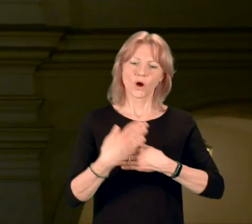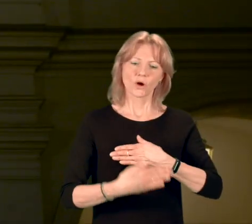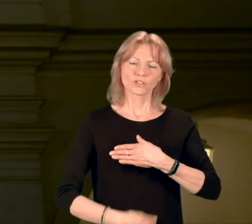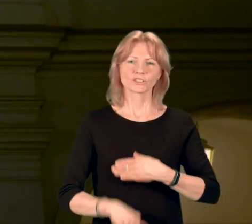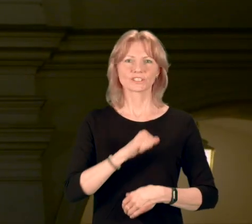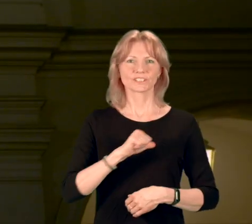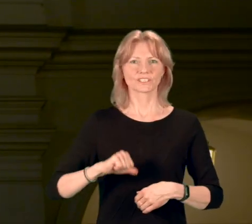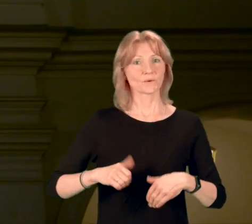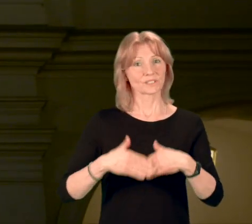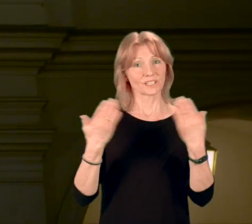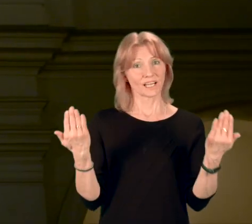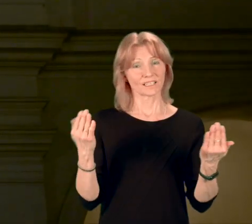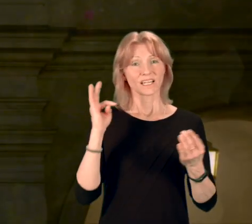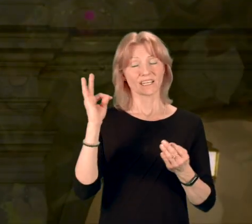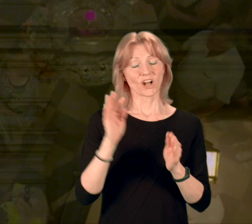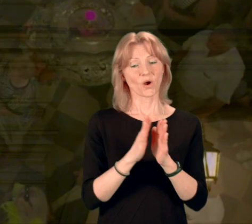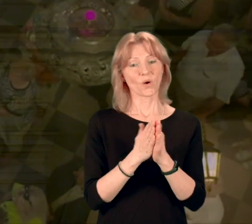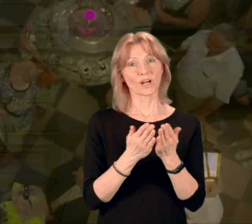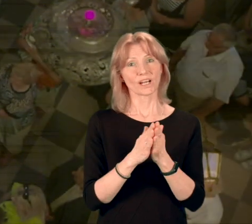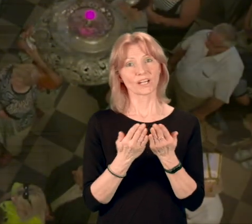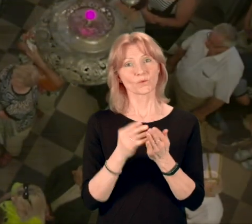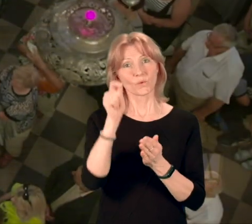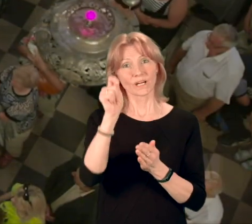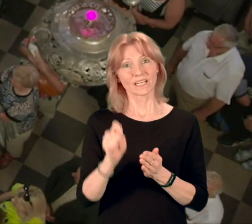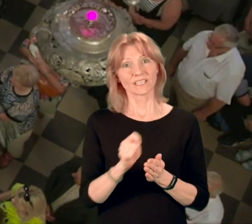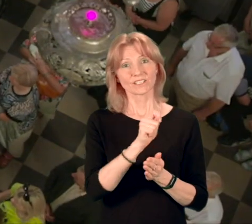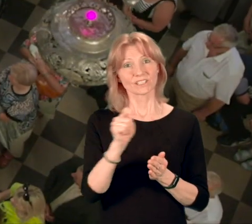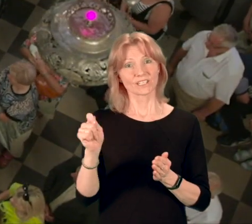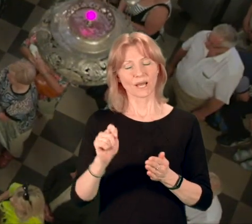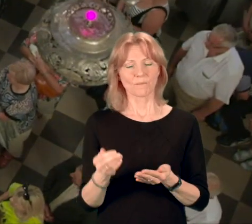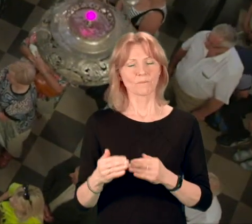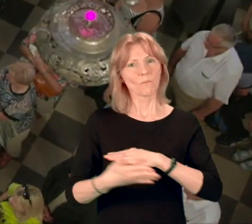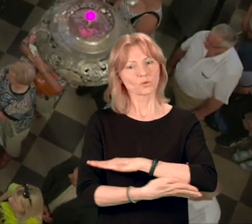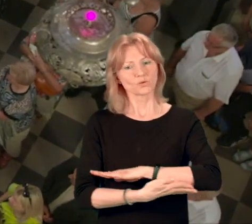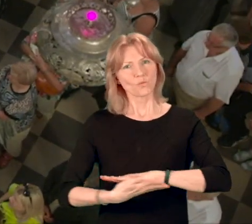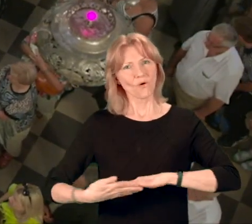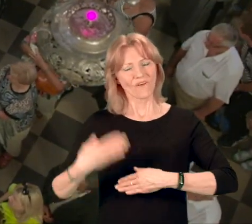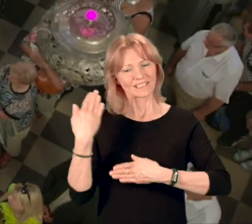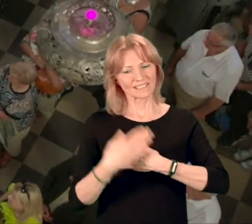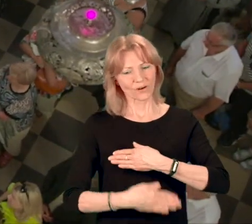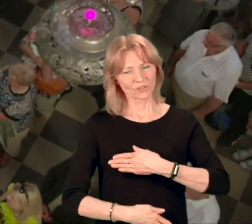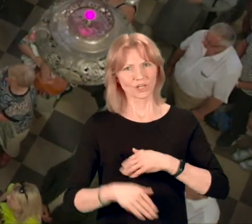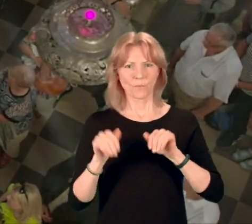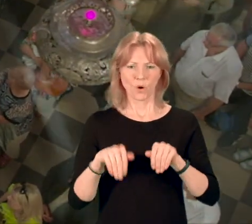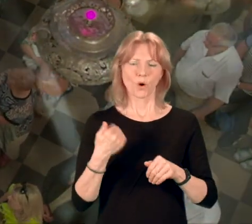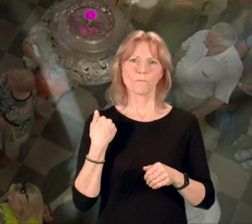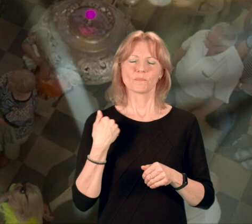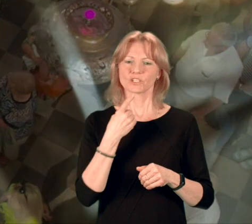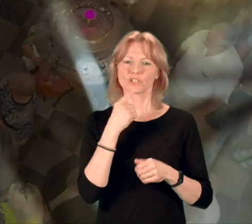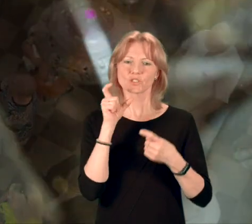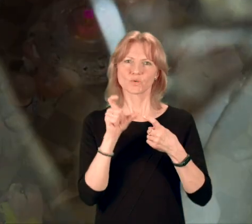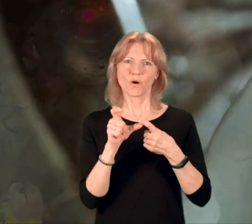Kończy się dzień. Jego liturgicznym ukoronowaniem i podsumowaniem mogą być słowa apelu jasnogórskiego.